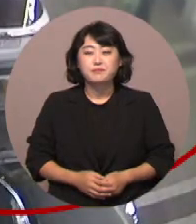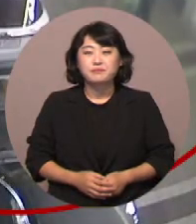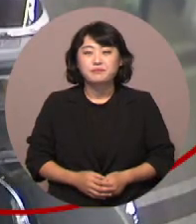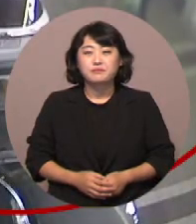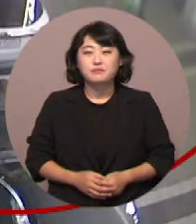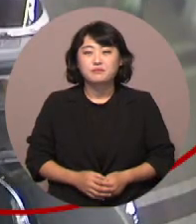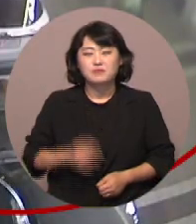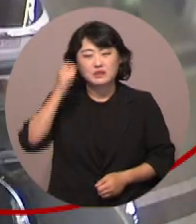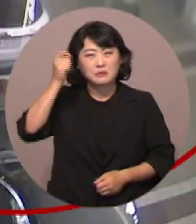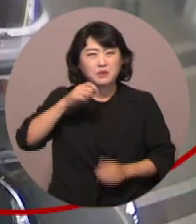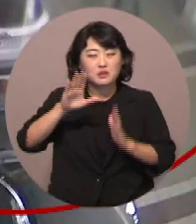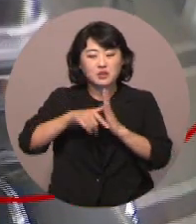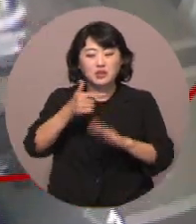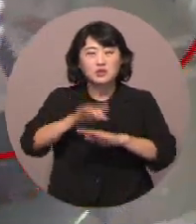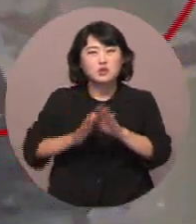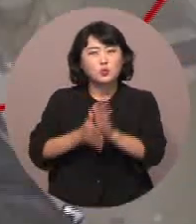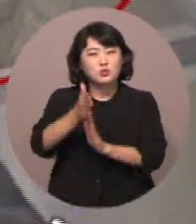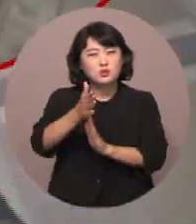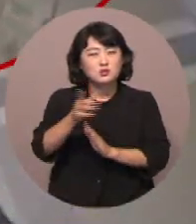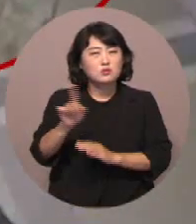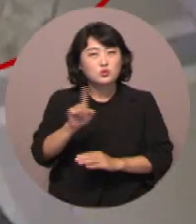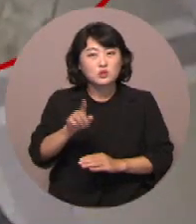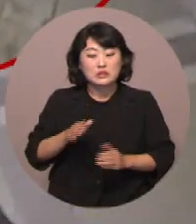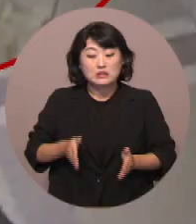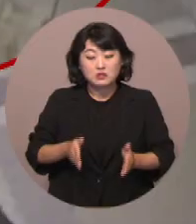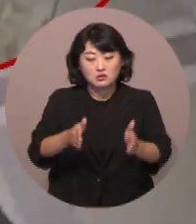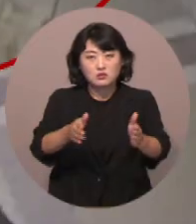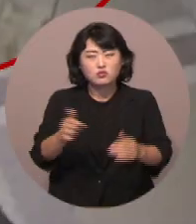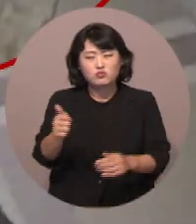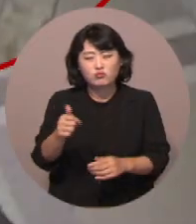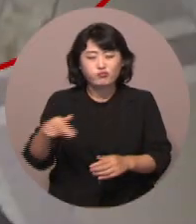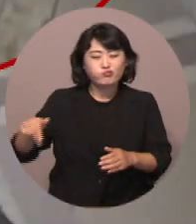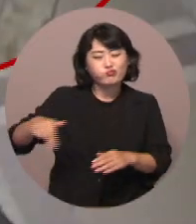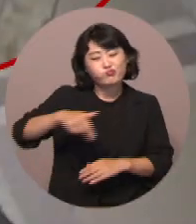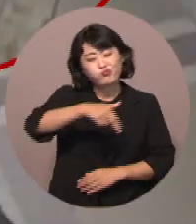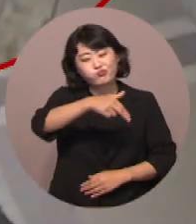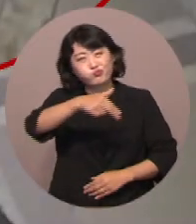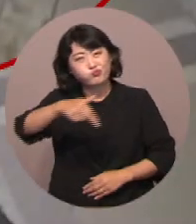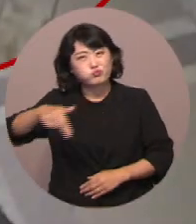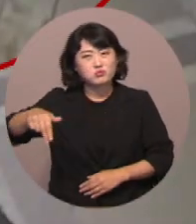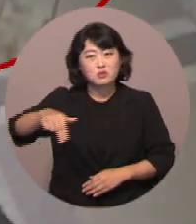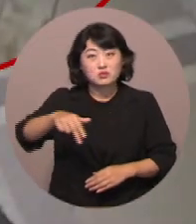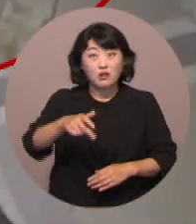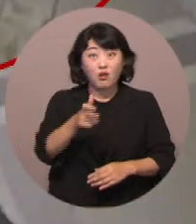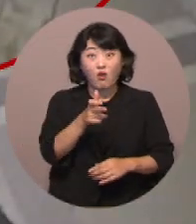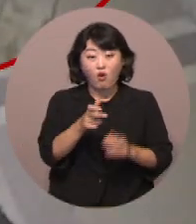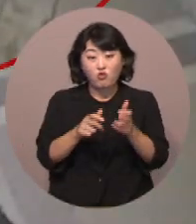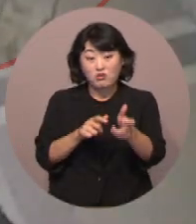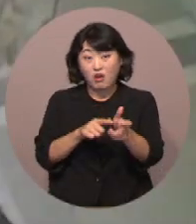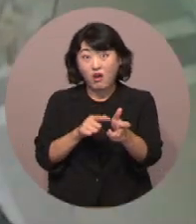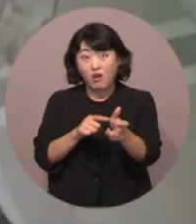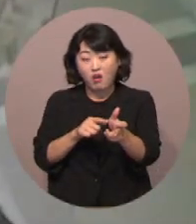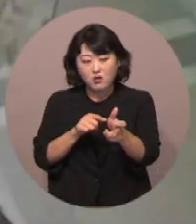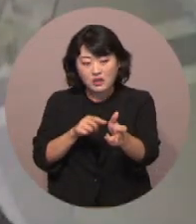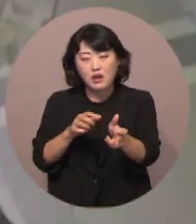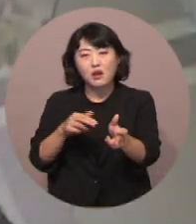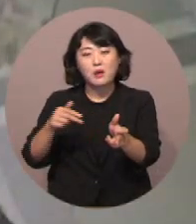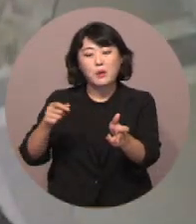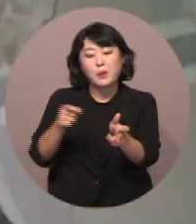새벽 시간 대전 도심의 한 도로 한 남성이 비틀거리며 길가에 세워진 SUV 차량으로